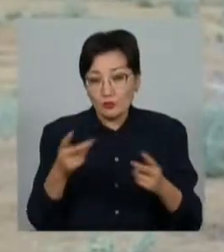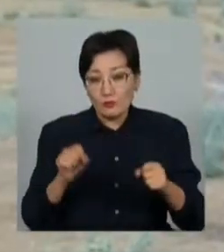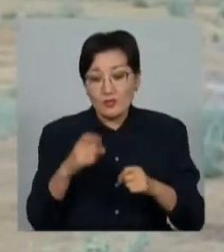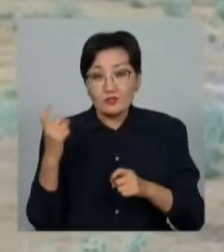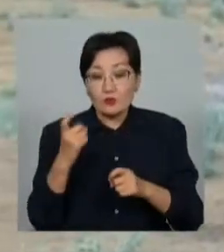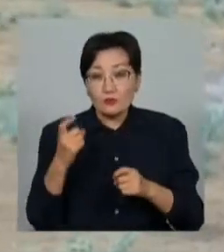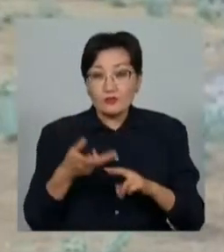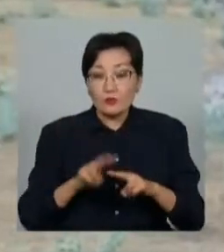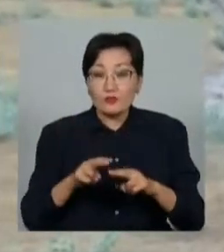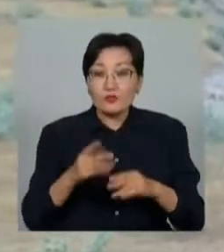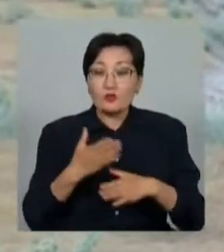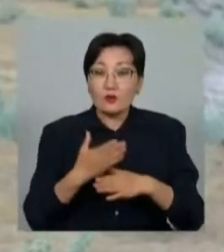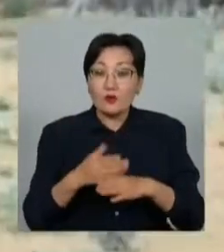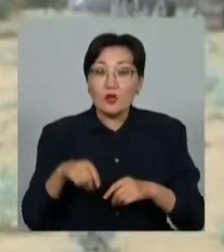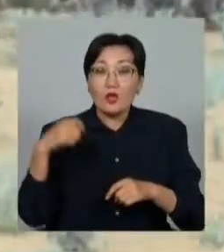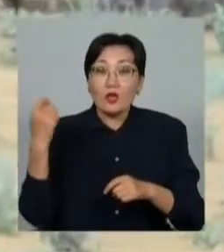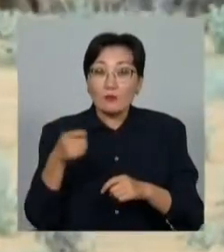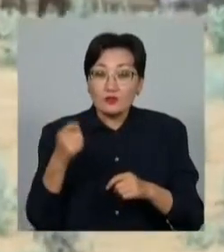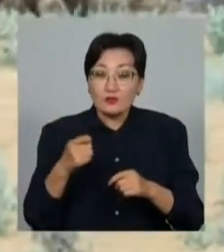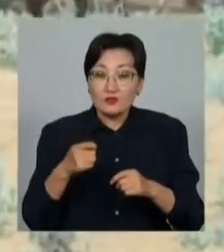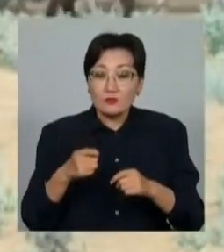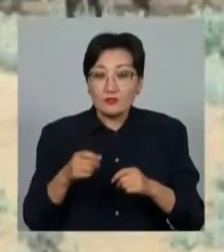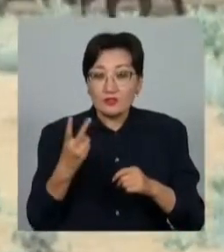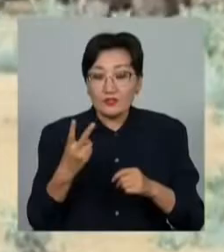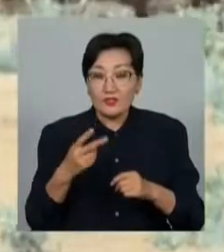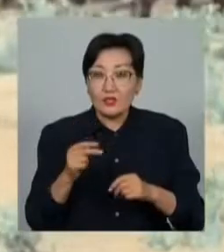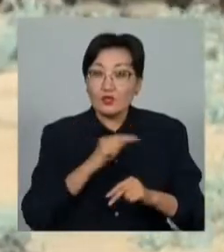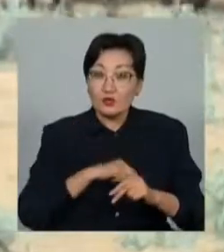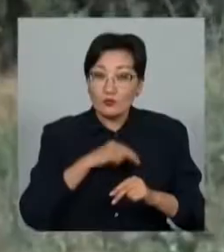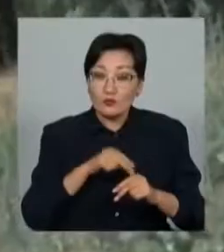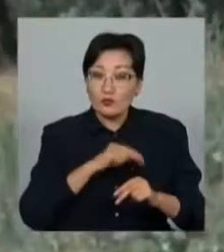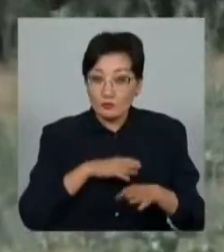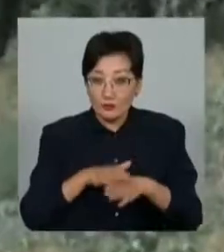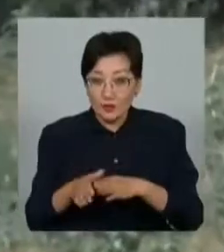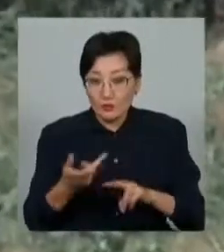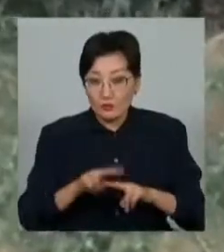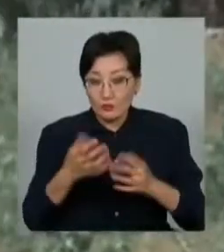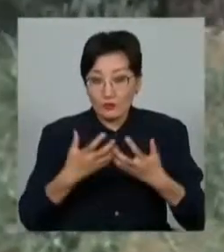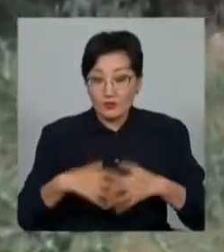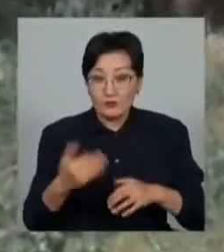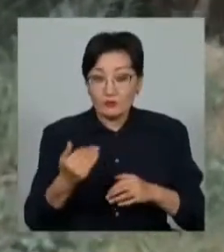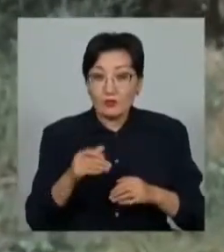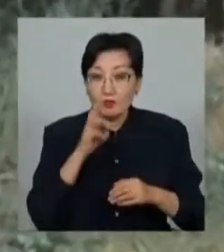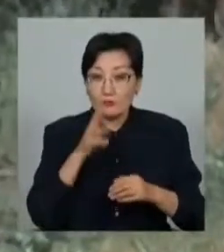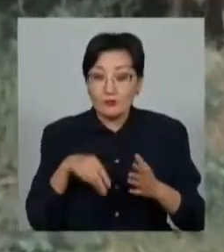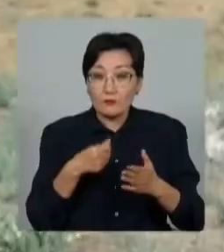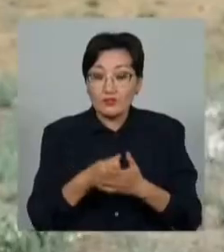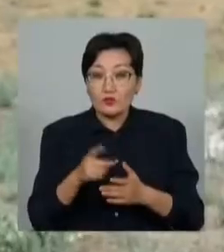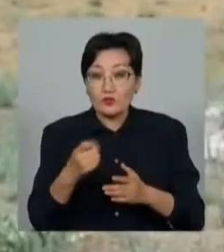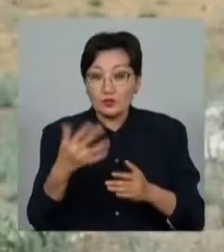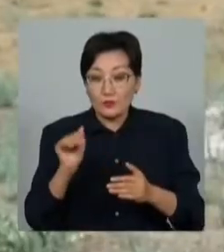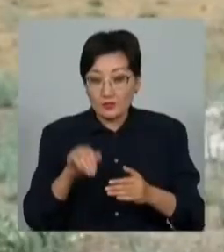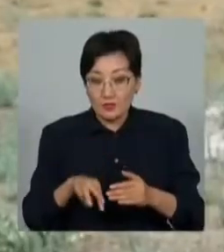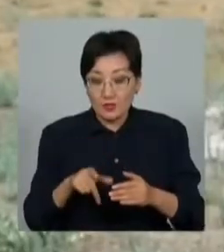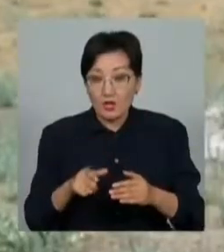Фермер қанатты көмекшіні қой бағу құрал ретінде екі қойшының ісін атқарады дейді. Соның есебінен оларға айлық ретінде беретін 150